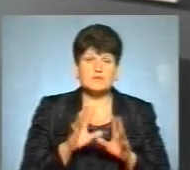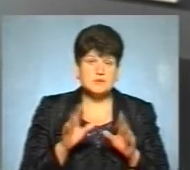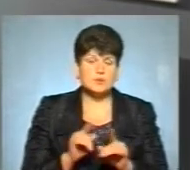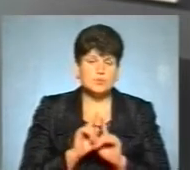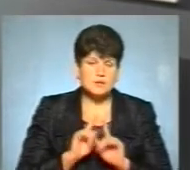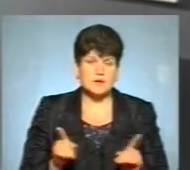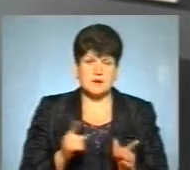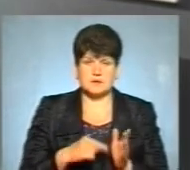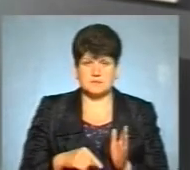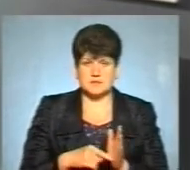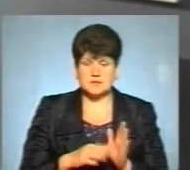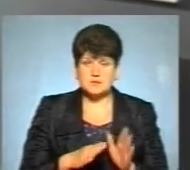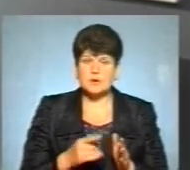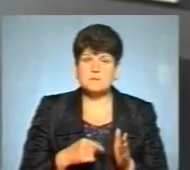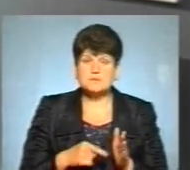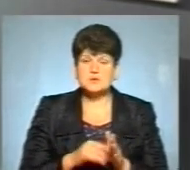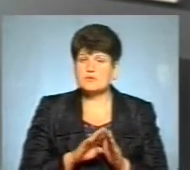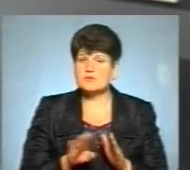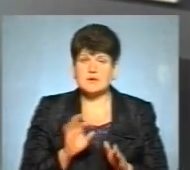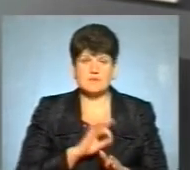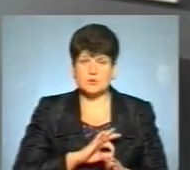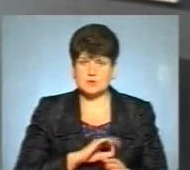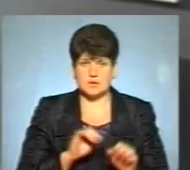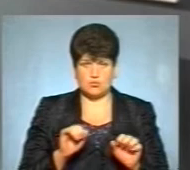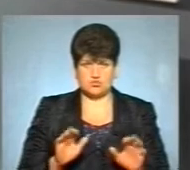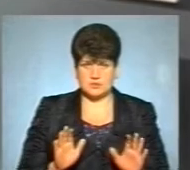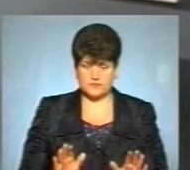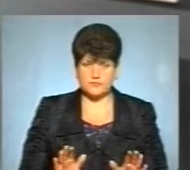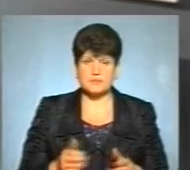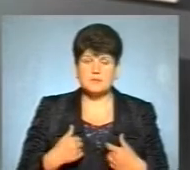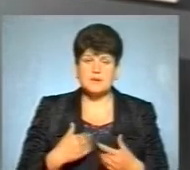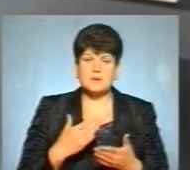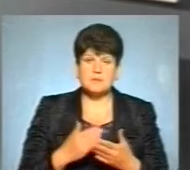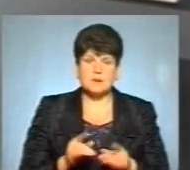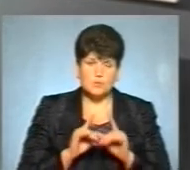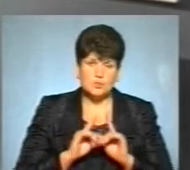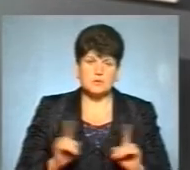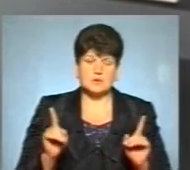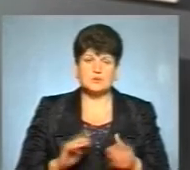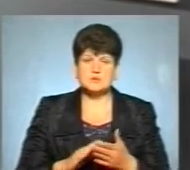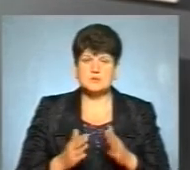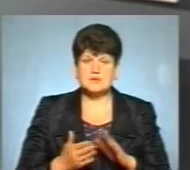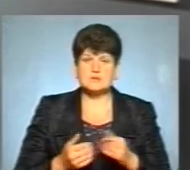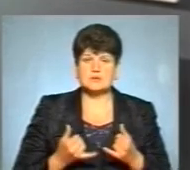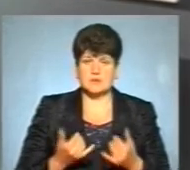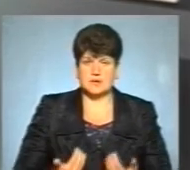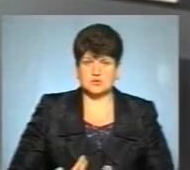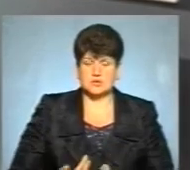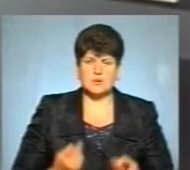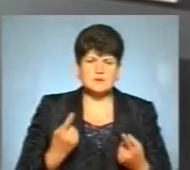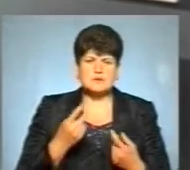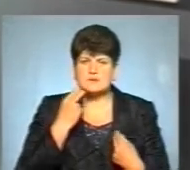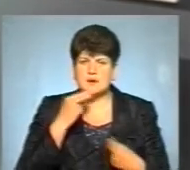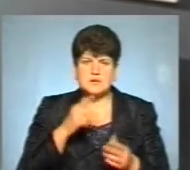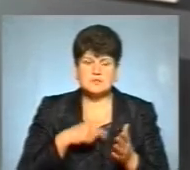місто. Насправді, це місто невикористаних можливостей, як на мене. Ми маємо унікальну ситуацію для життя, одне з